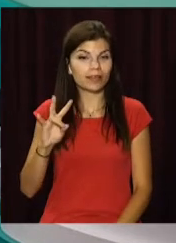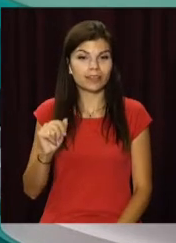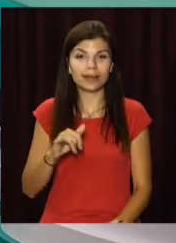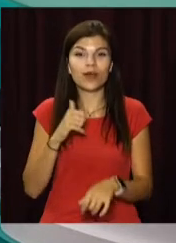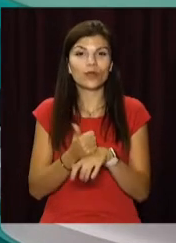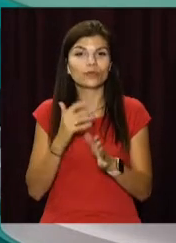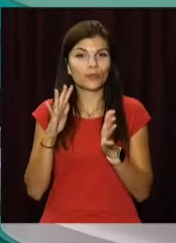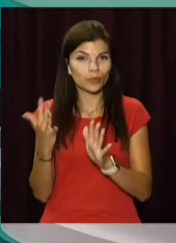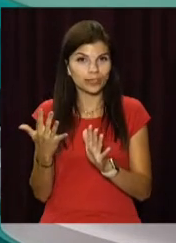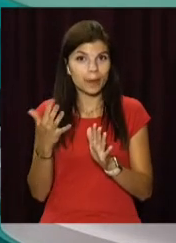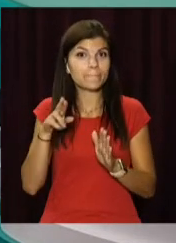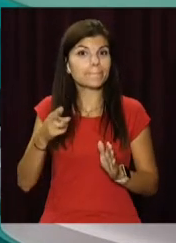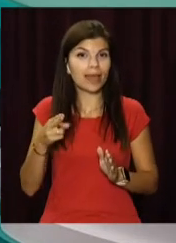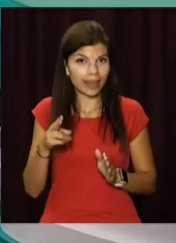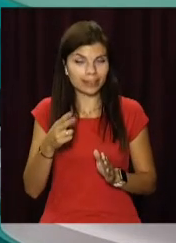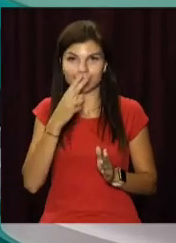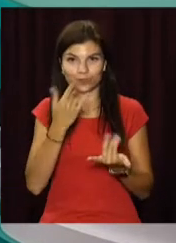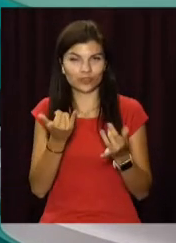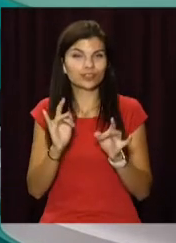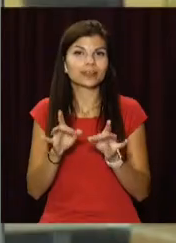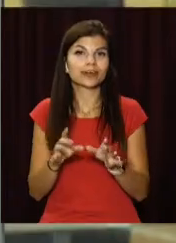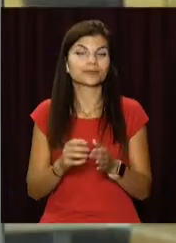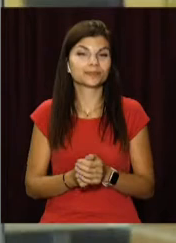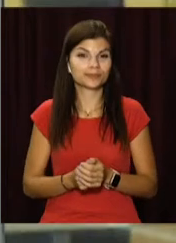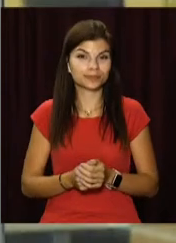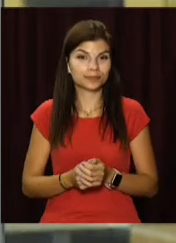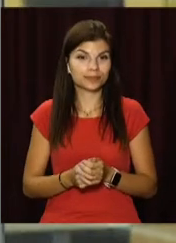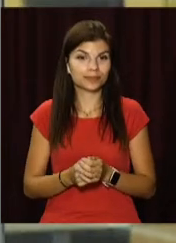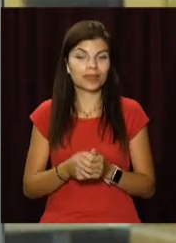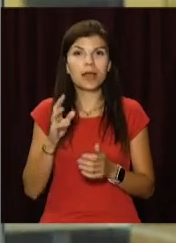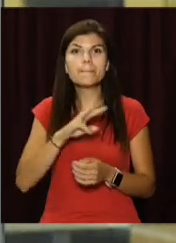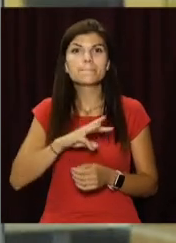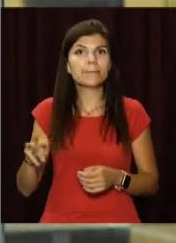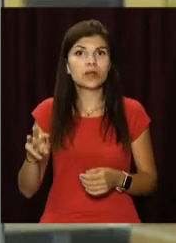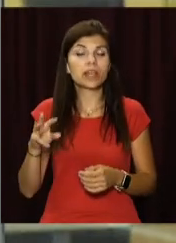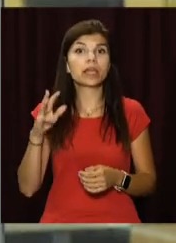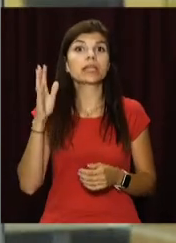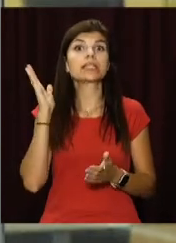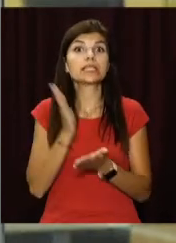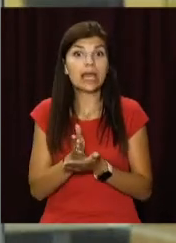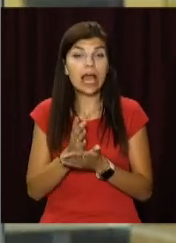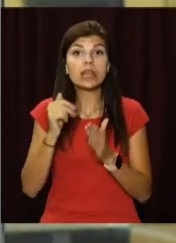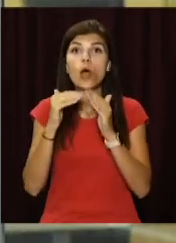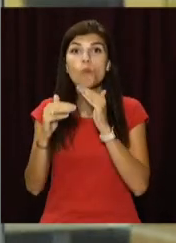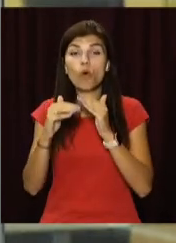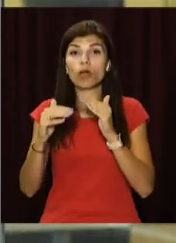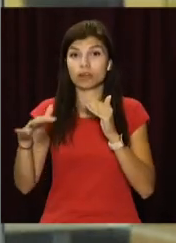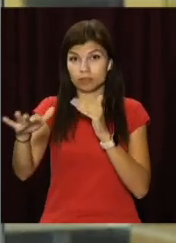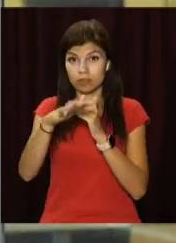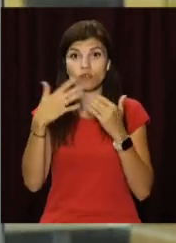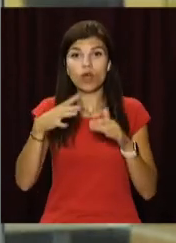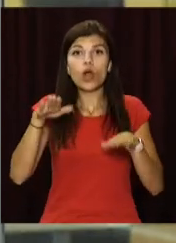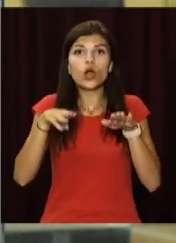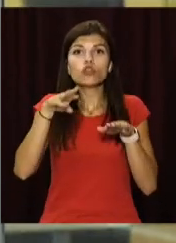Пуговкіна. І про головні події п'ятниці дивіться просто зараз. Мільйон є! На полях Дніпропетровщини зібрали перший мільйон